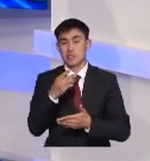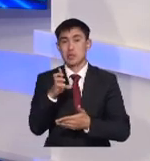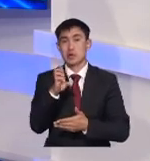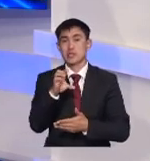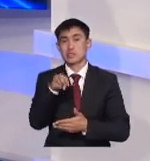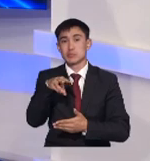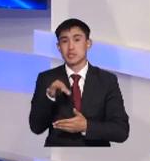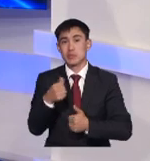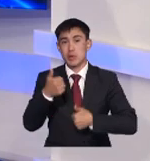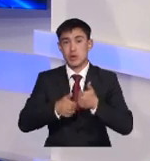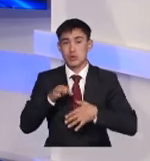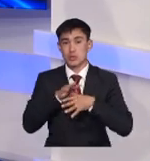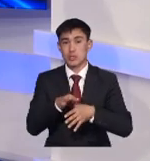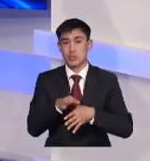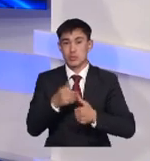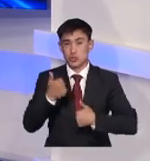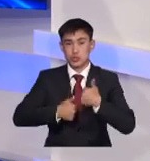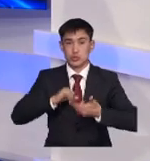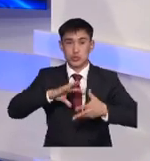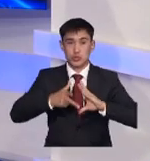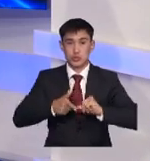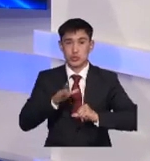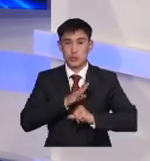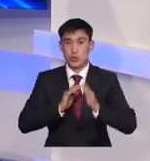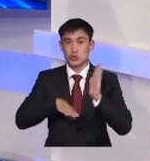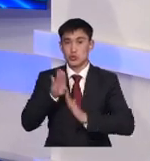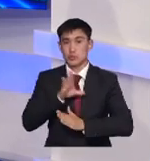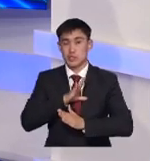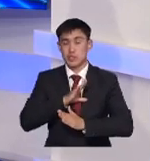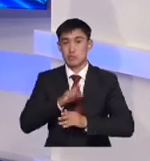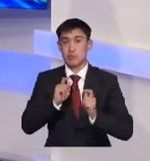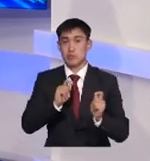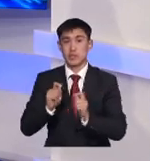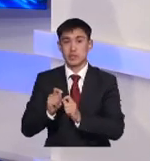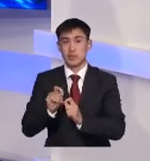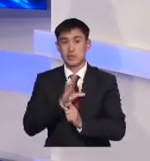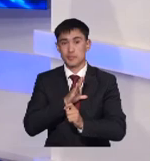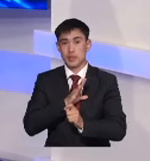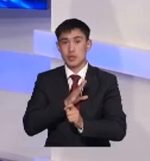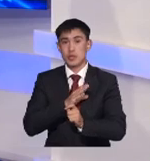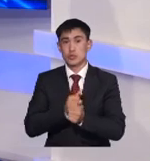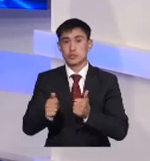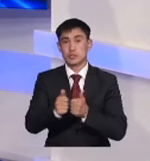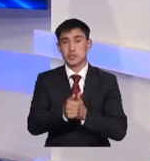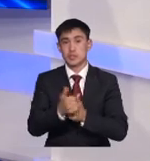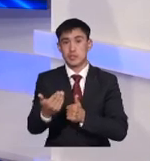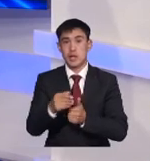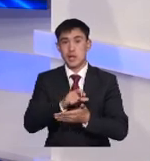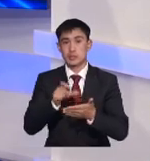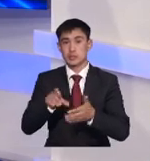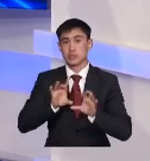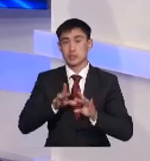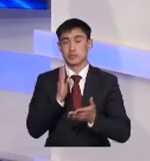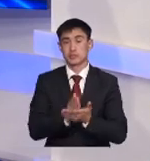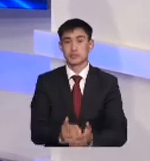және бақ байқауы өтті. Бүгін жарыс қорытындысы шығып, үздік деп танылғандар марапат төрінен көрінді. Топ жарғандар қатарында әріптестеріміз де